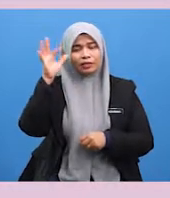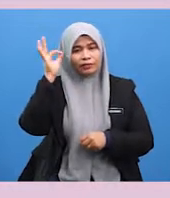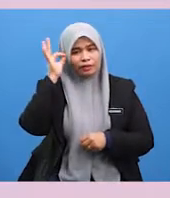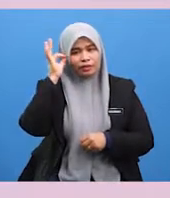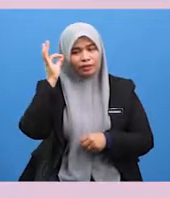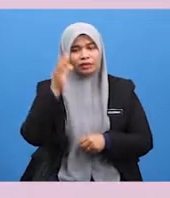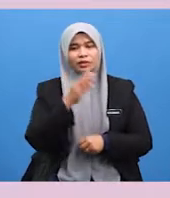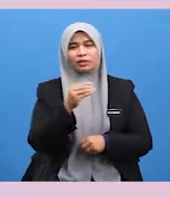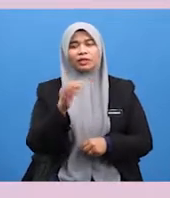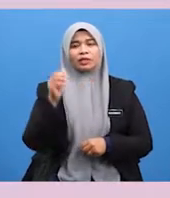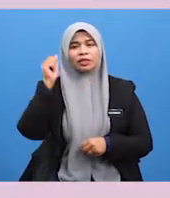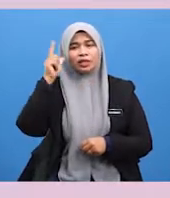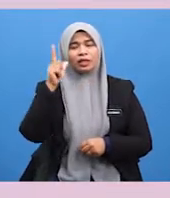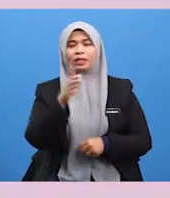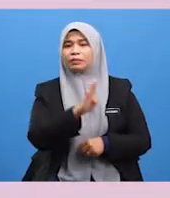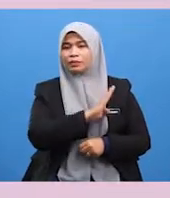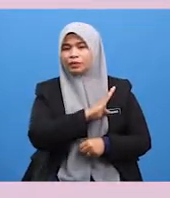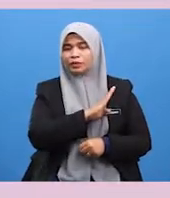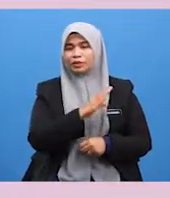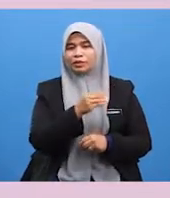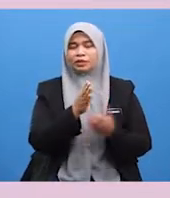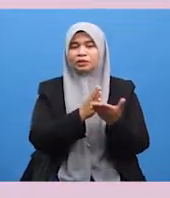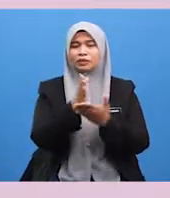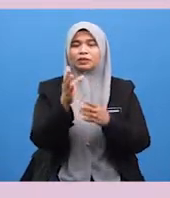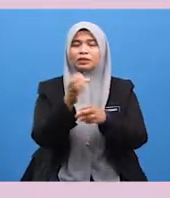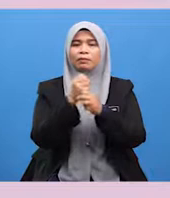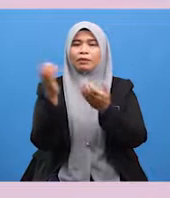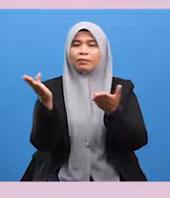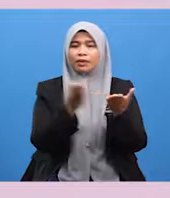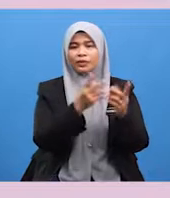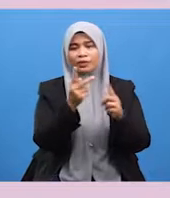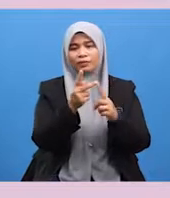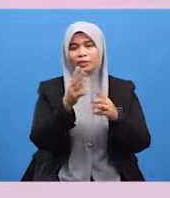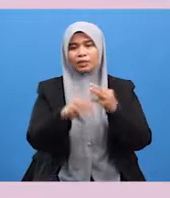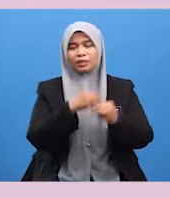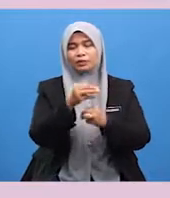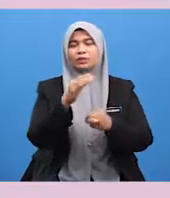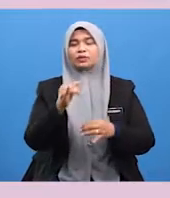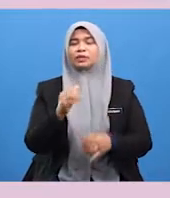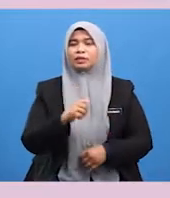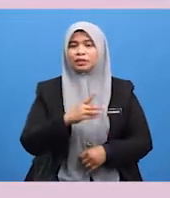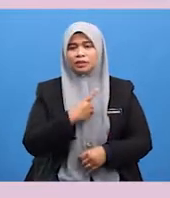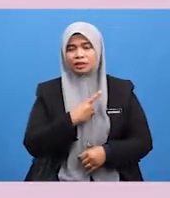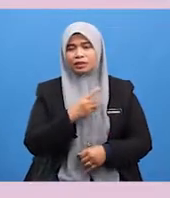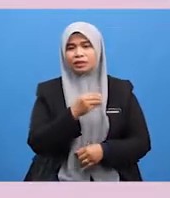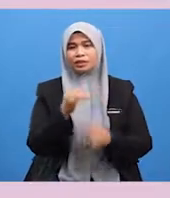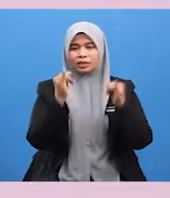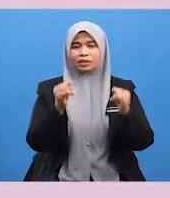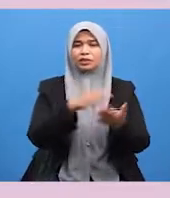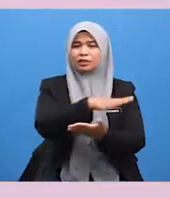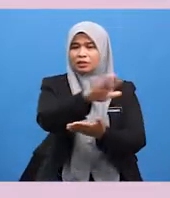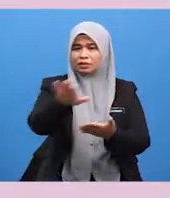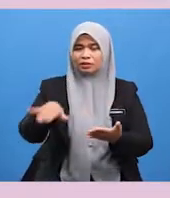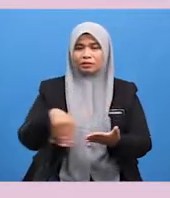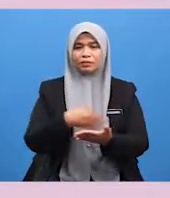fikiran dan akal budinya seterusnya dapat membawa kepada kemajuan diri dan insan sekelilingnya.